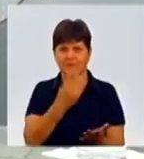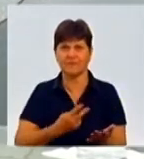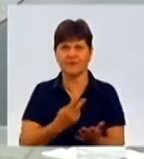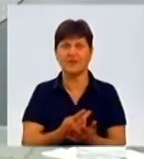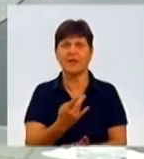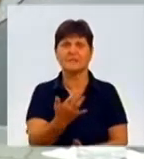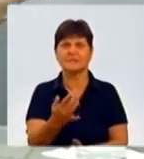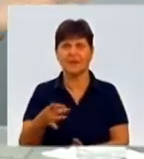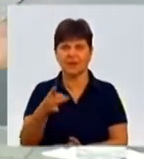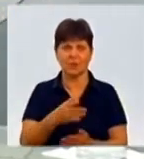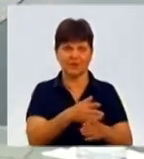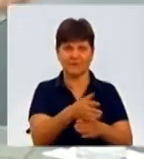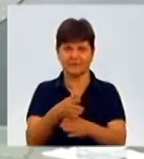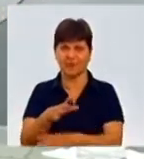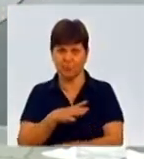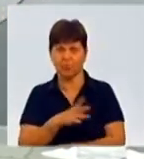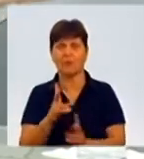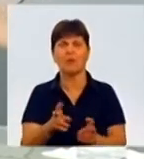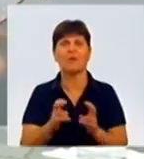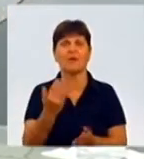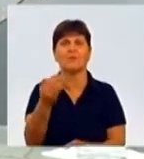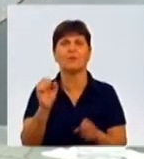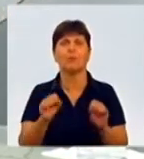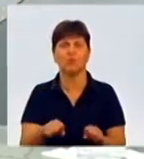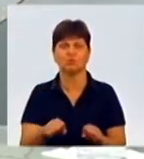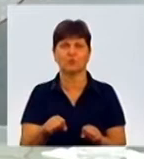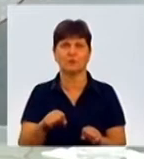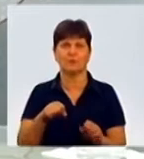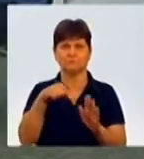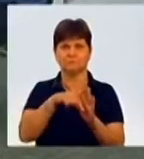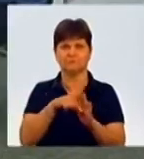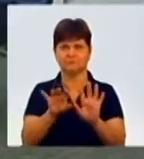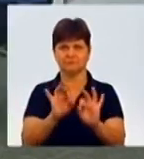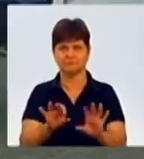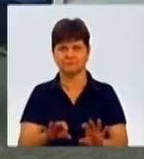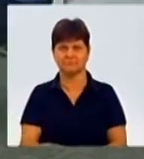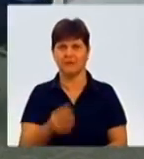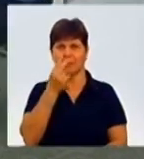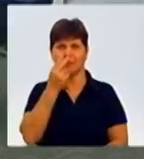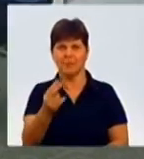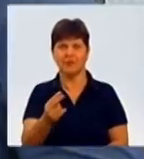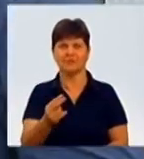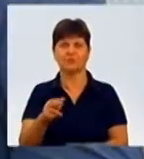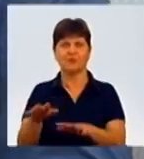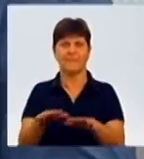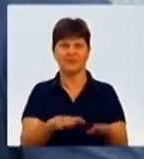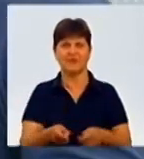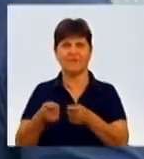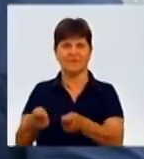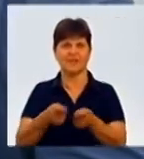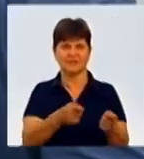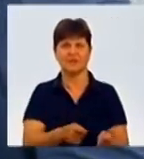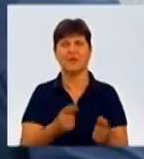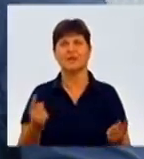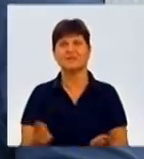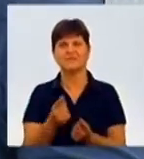ви відвідали, так? Як ви можете схарактеризувати той стан справ, який ви там бачите, в глибинці, на місцях? Так, ну, зазвичай ми